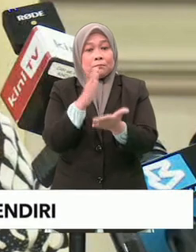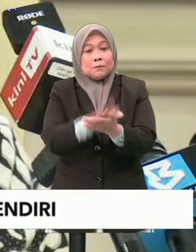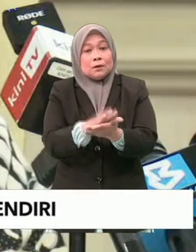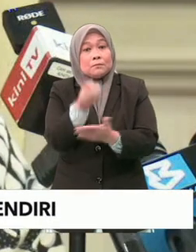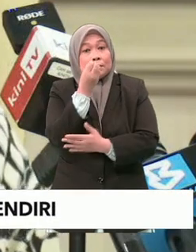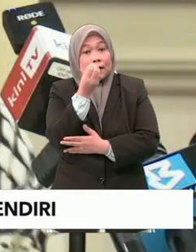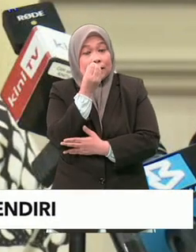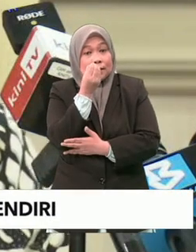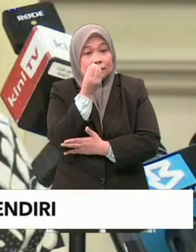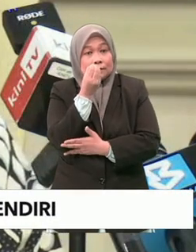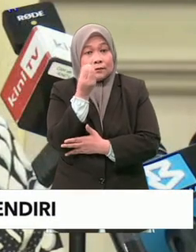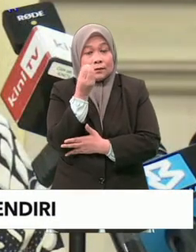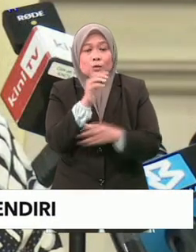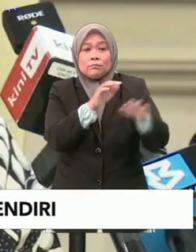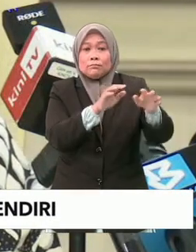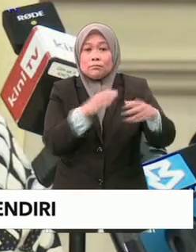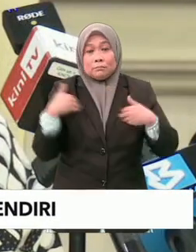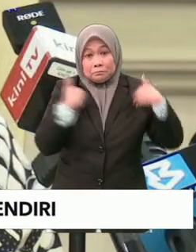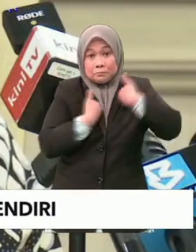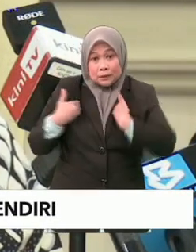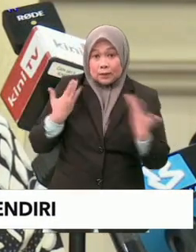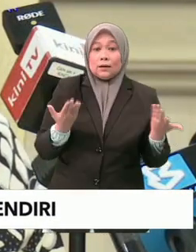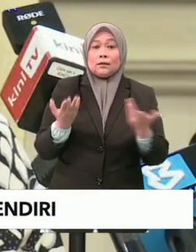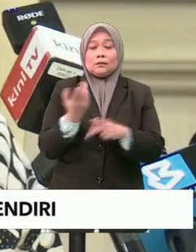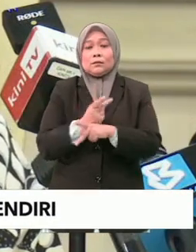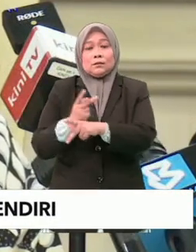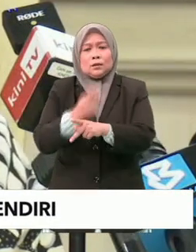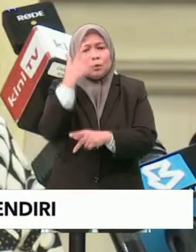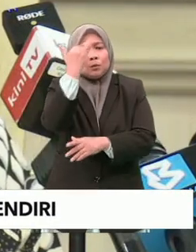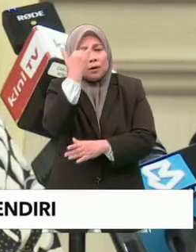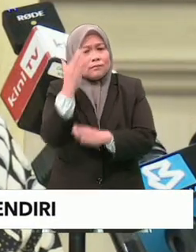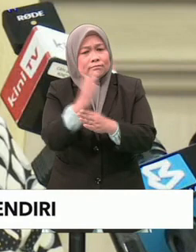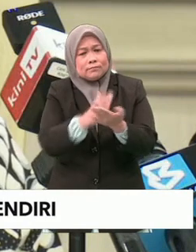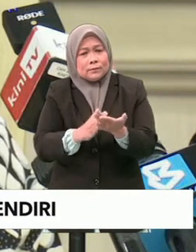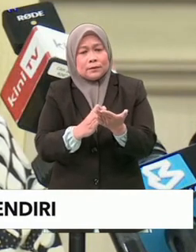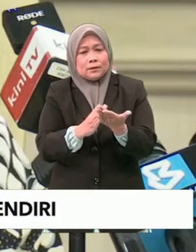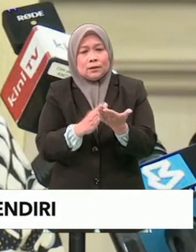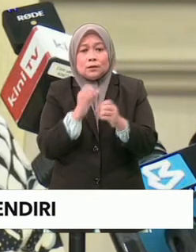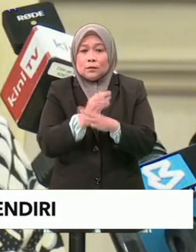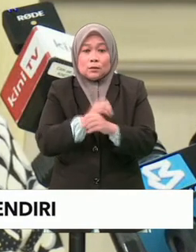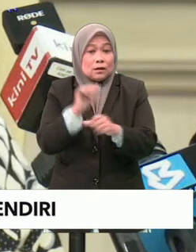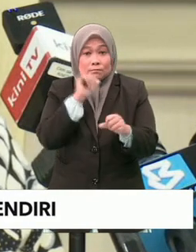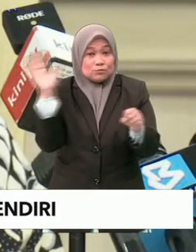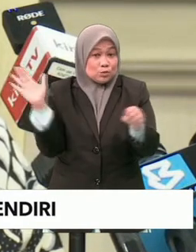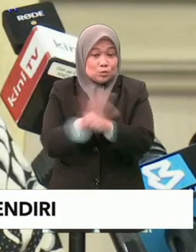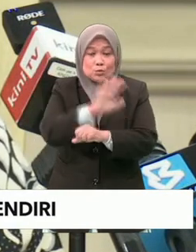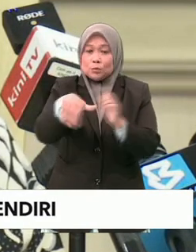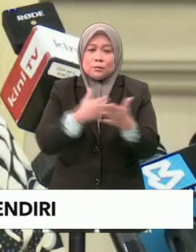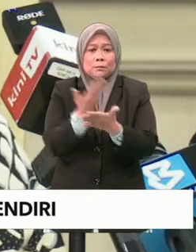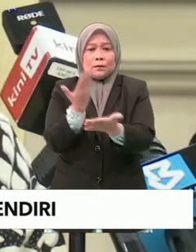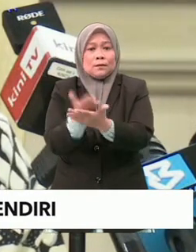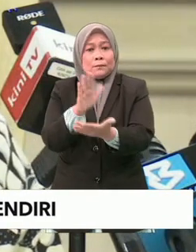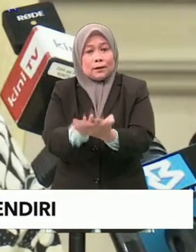ternak kan tadi dan diusulkan supaya sebagian kalaupun tak kesemua bahan